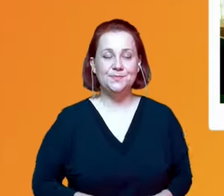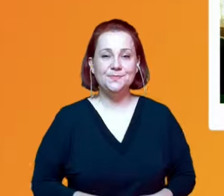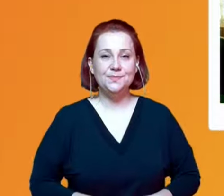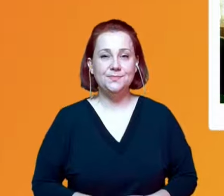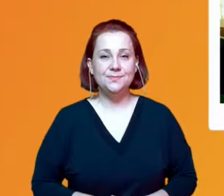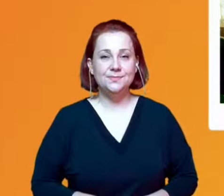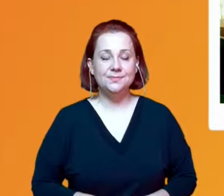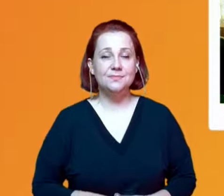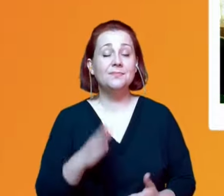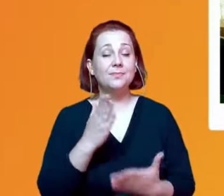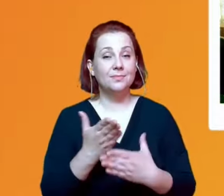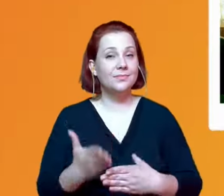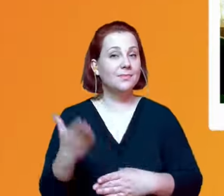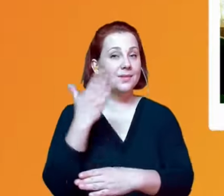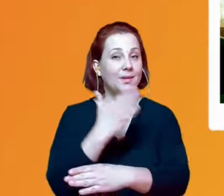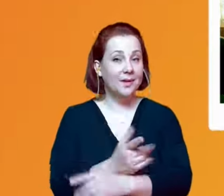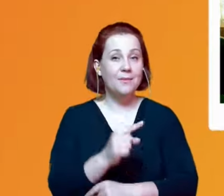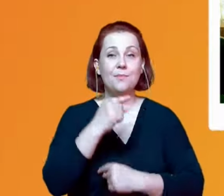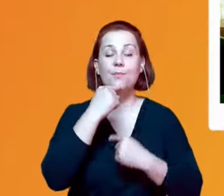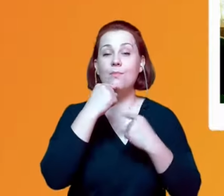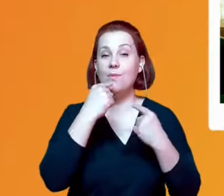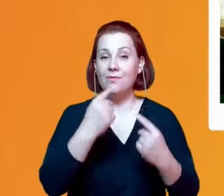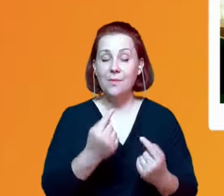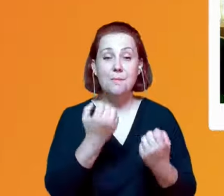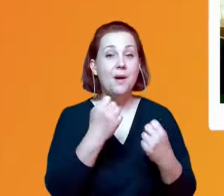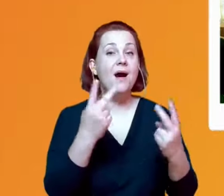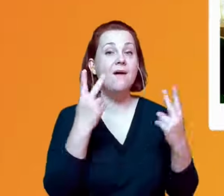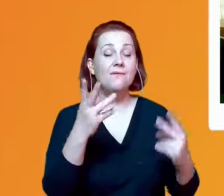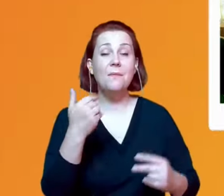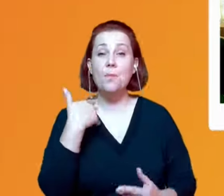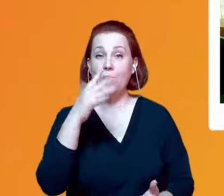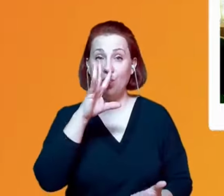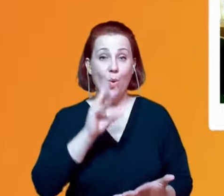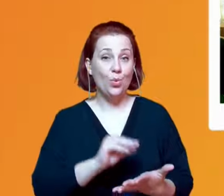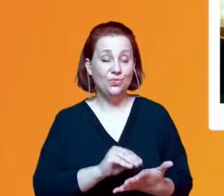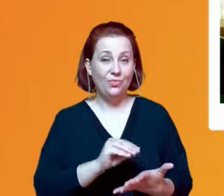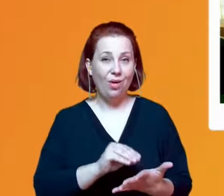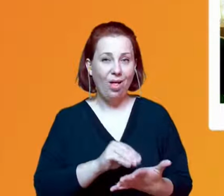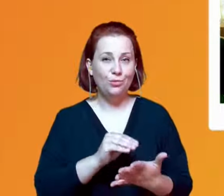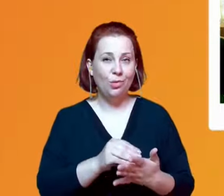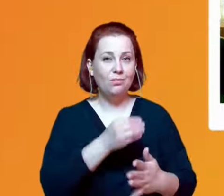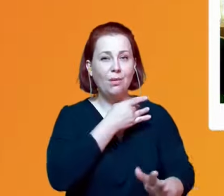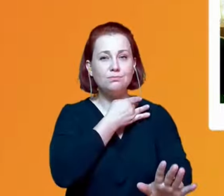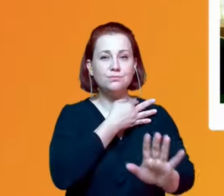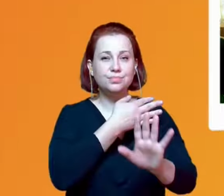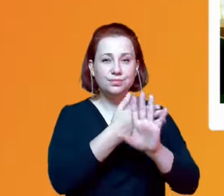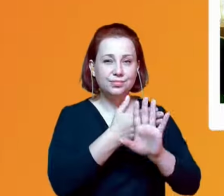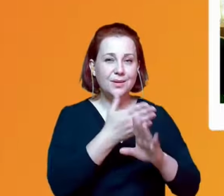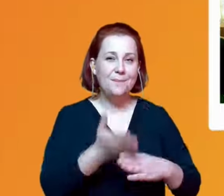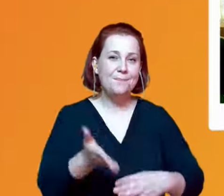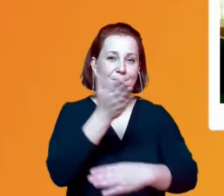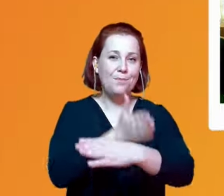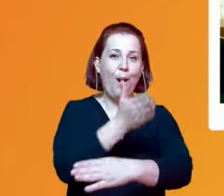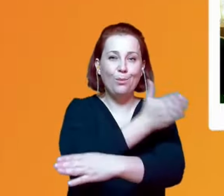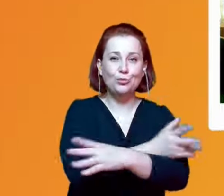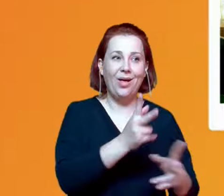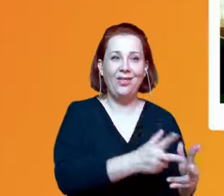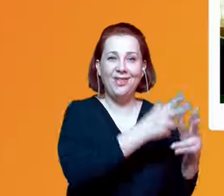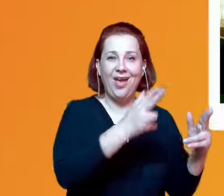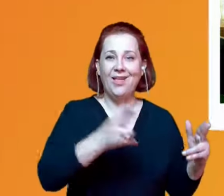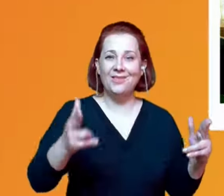mówiłam wcześniej, bardzo ważne były te doświadczenia zgromadzone podczas poprzednich edycji Światowego